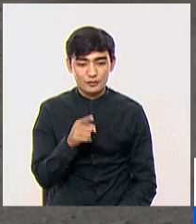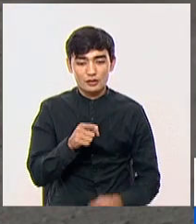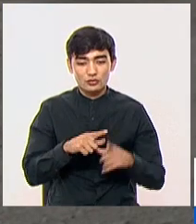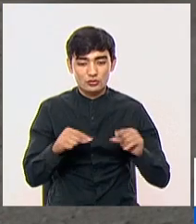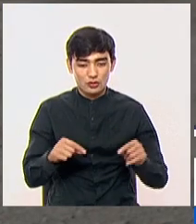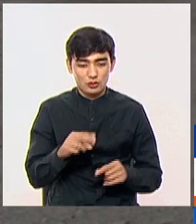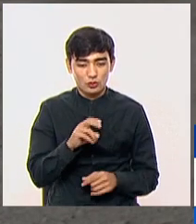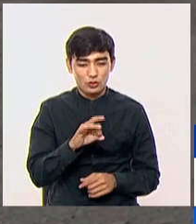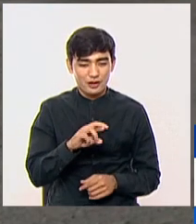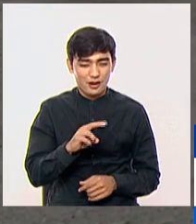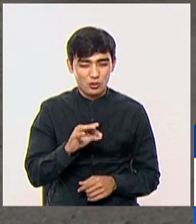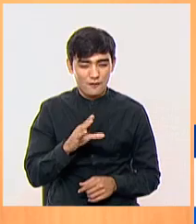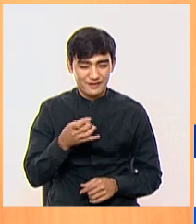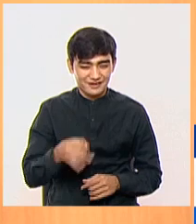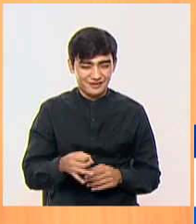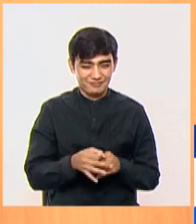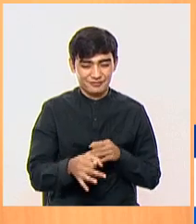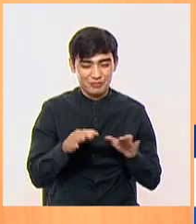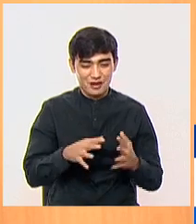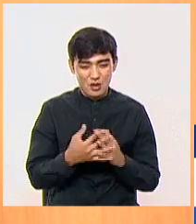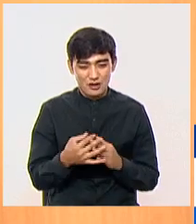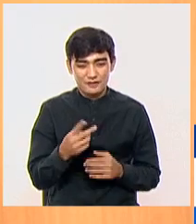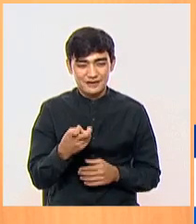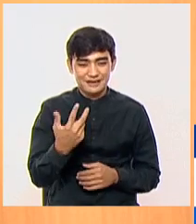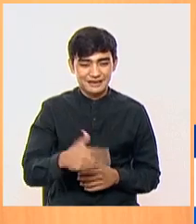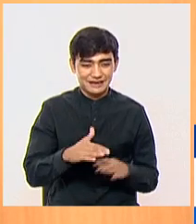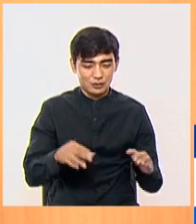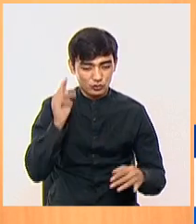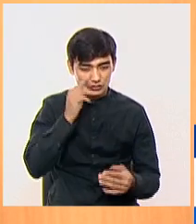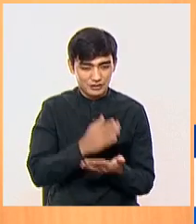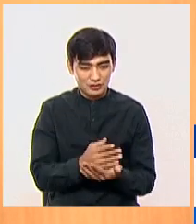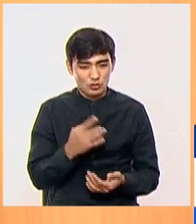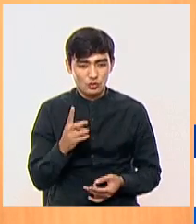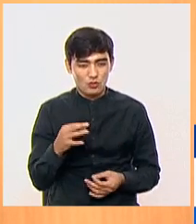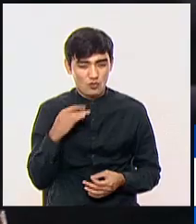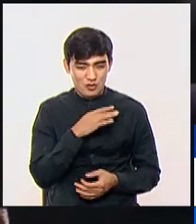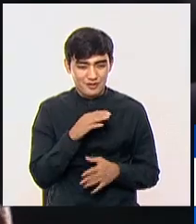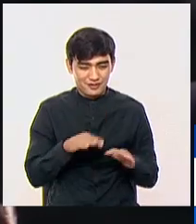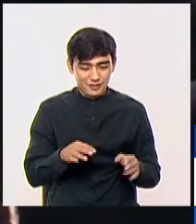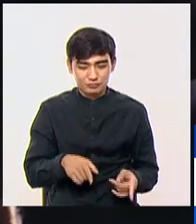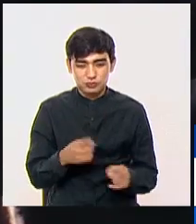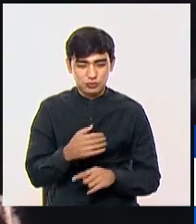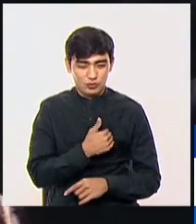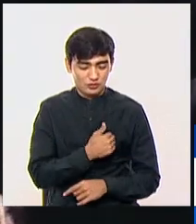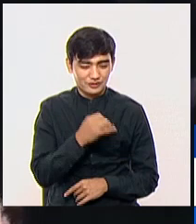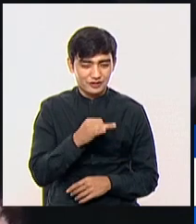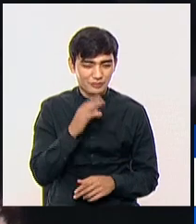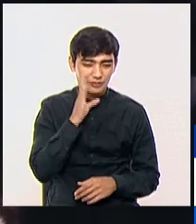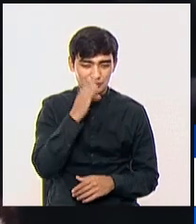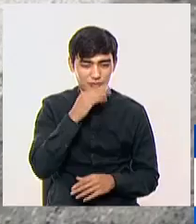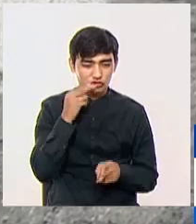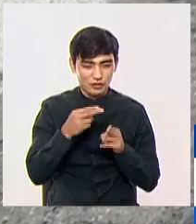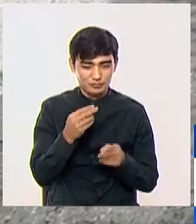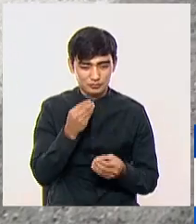школе поселка Курьяновский обучается 230 учеников, но многие хотели бы перевестись в другие учебные заведения. Родители жалуются на